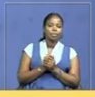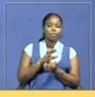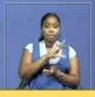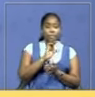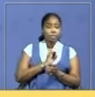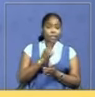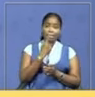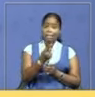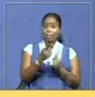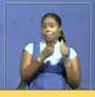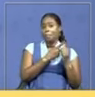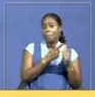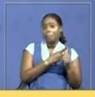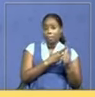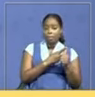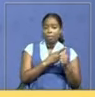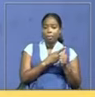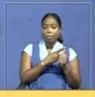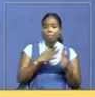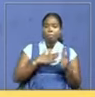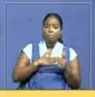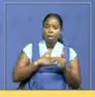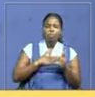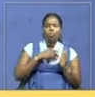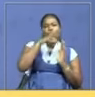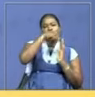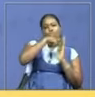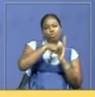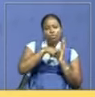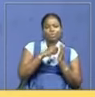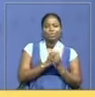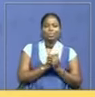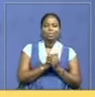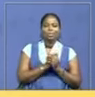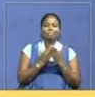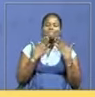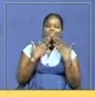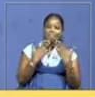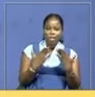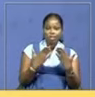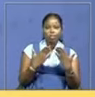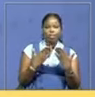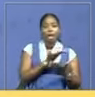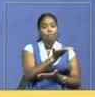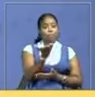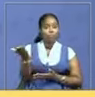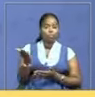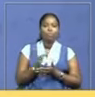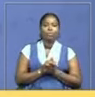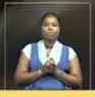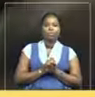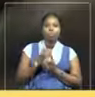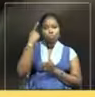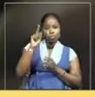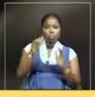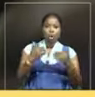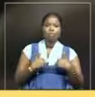d'abord à exprimer ma profonde gratitude à chacun d'entre vous pour avoir répondu